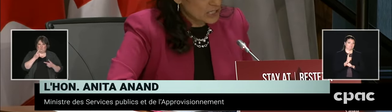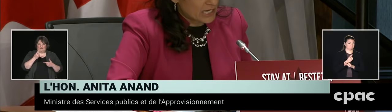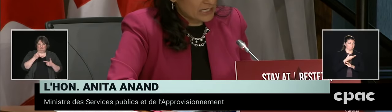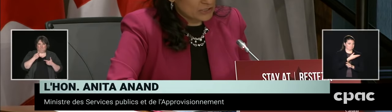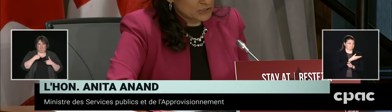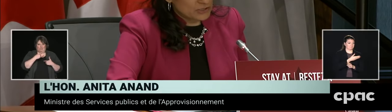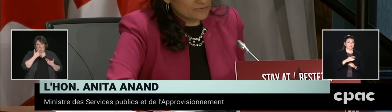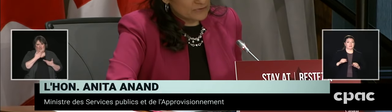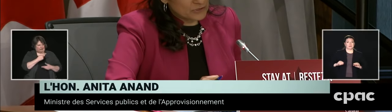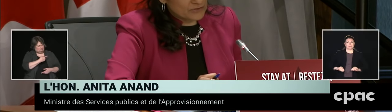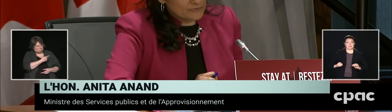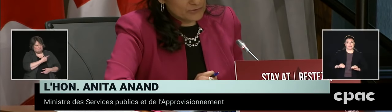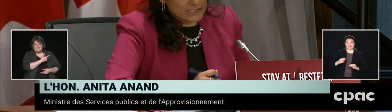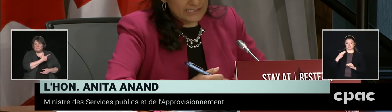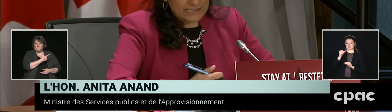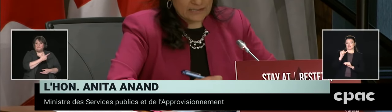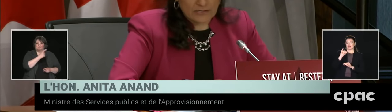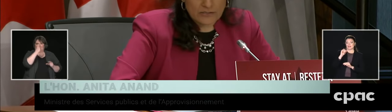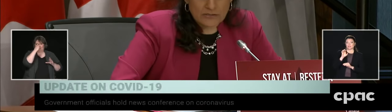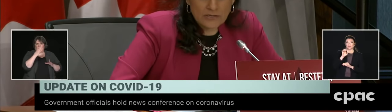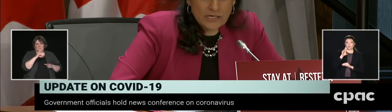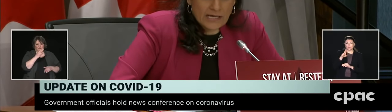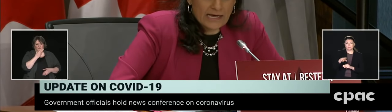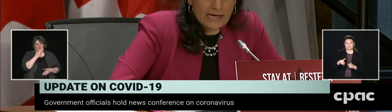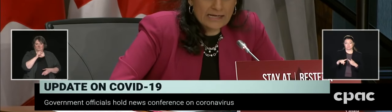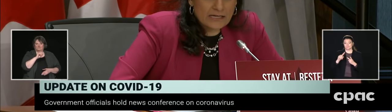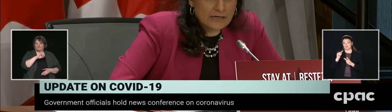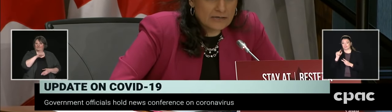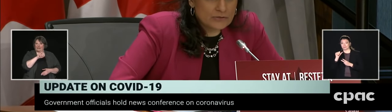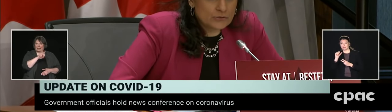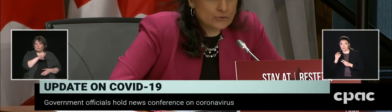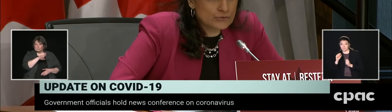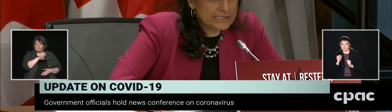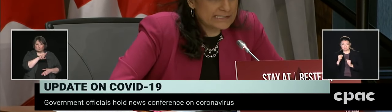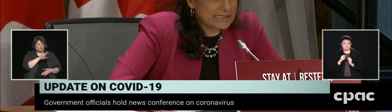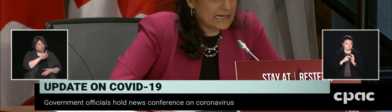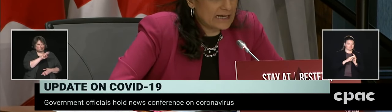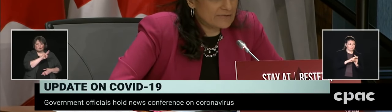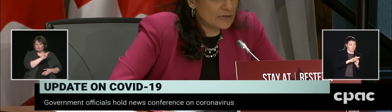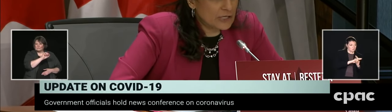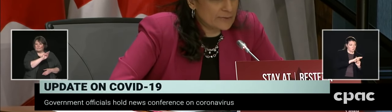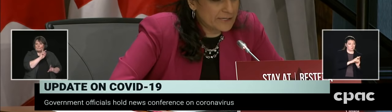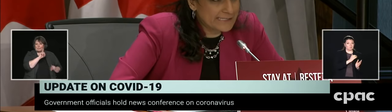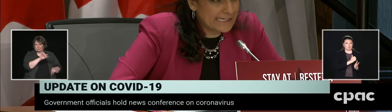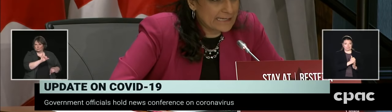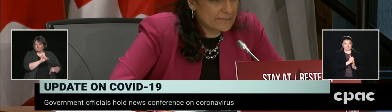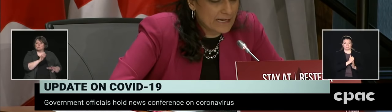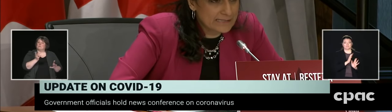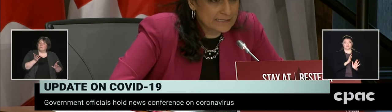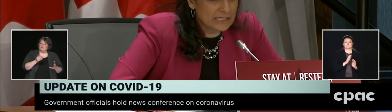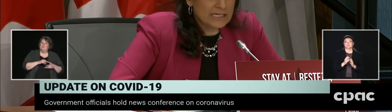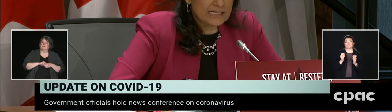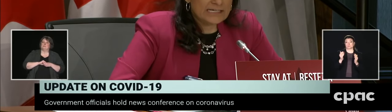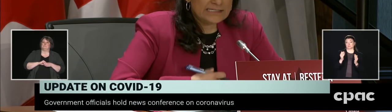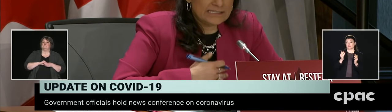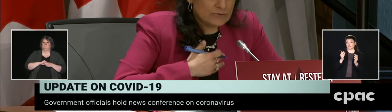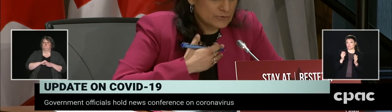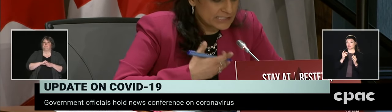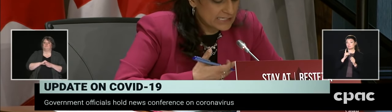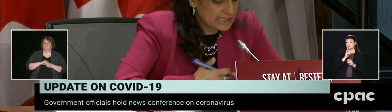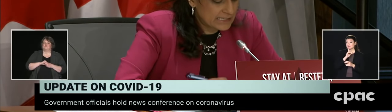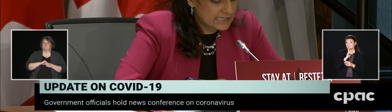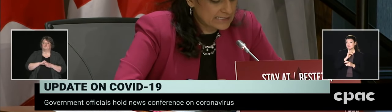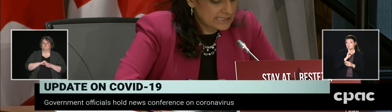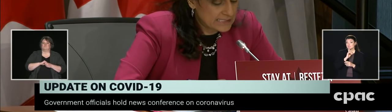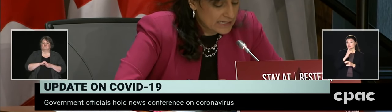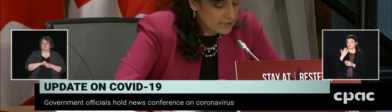Mais je voudrais dire que quand nous avons commandé des masques, c'est